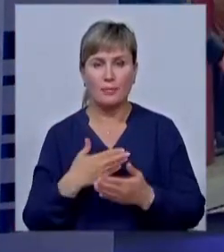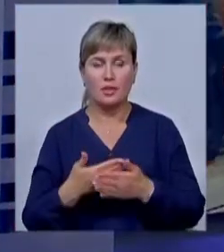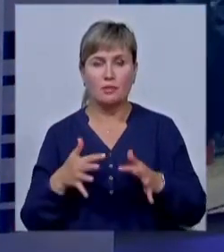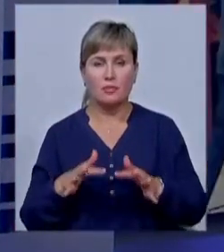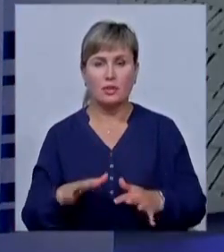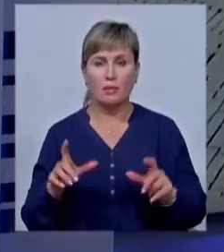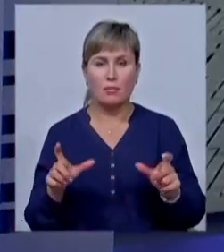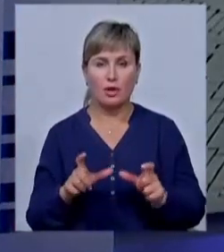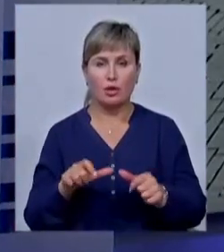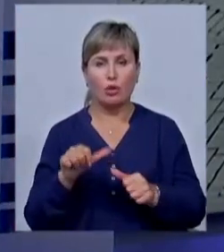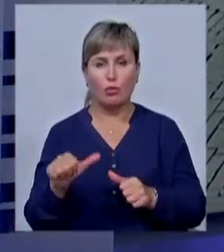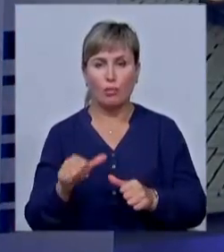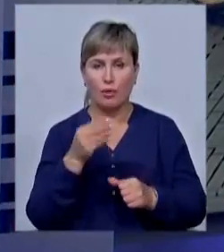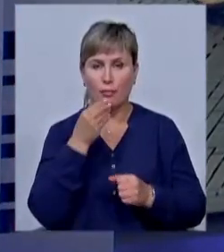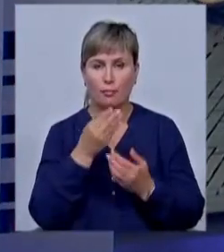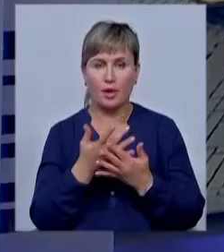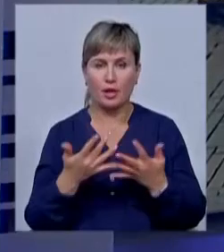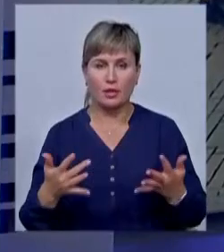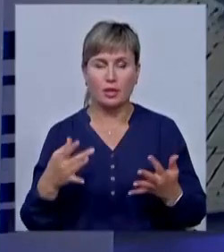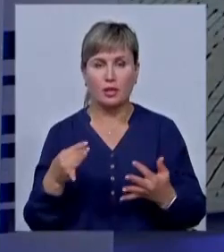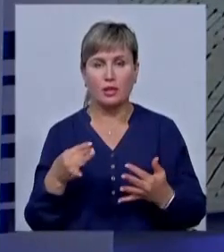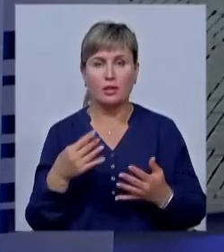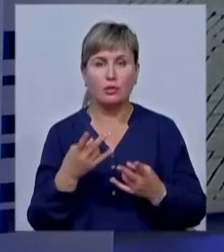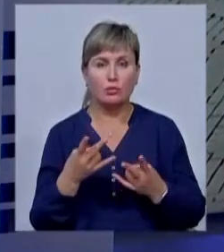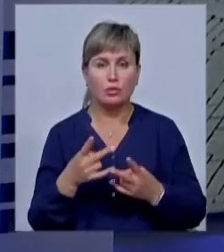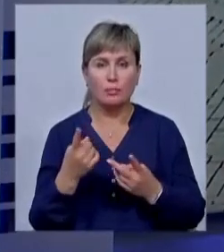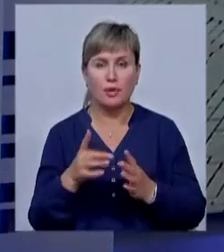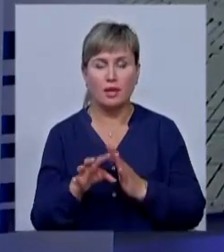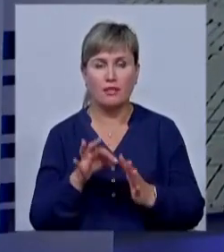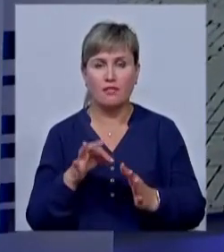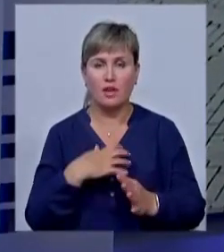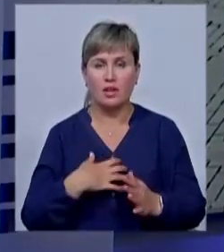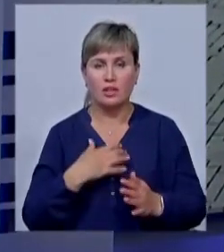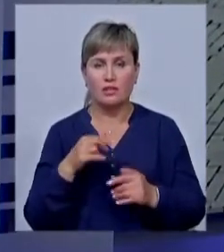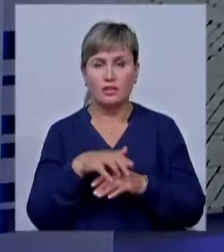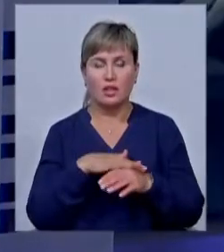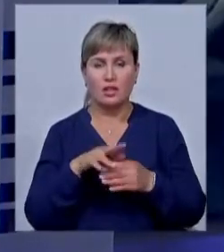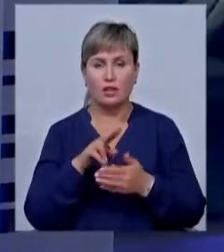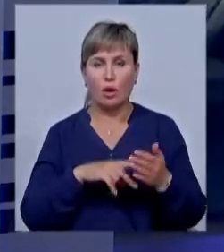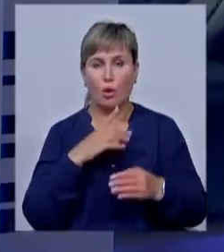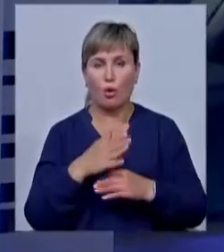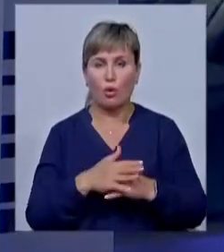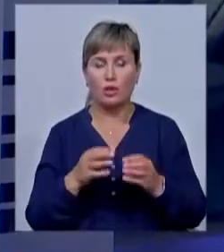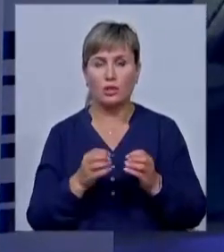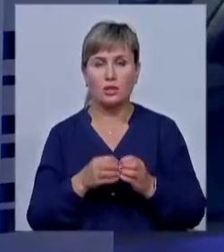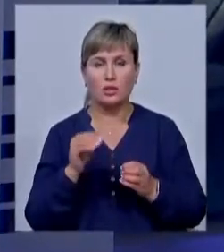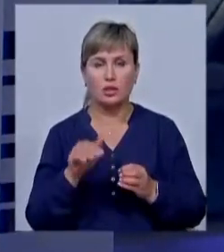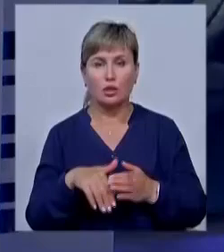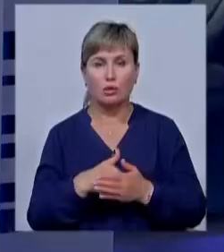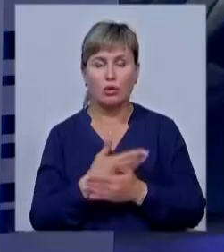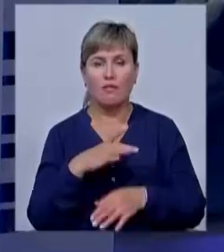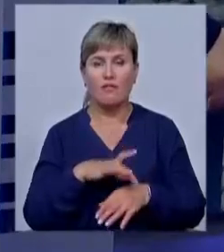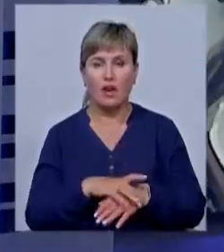места и магазины, кроме продуктовых и товаров первой необходимости. Сейчас в стране регистрируется порядка 10 тысяч новых